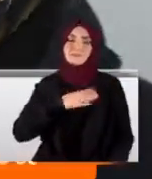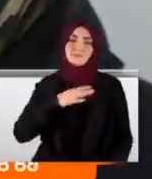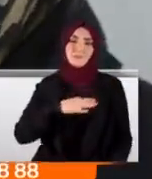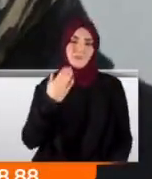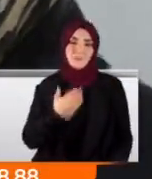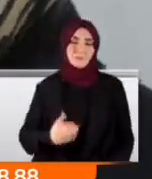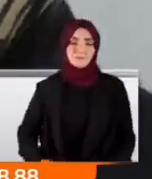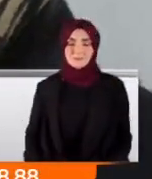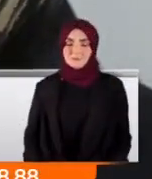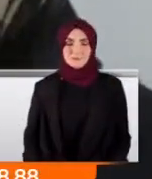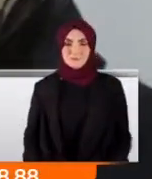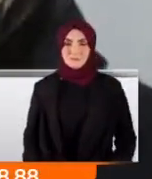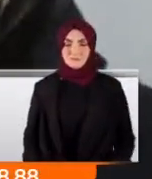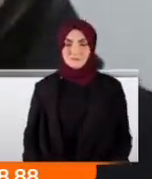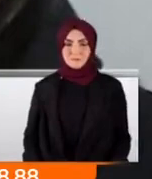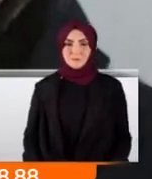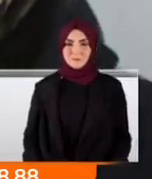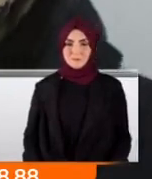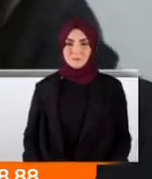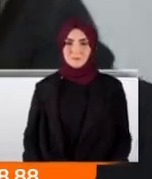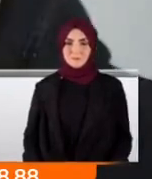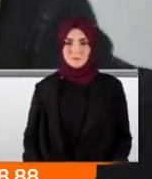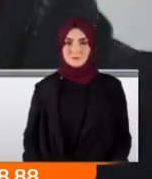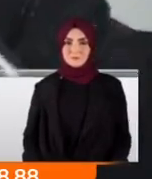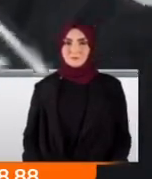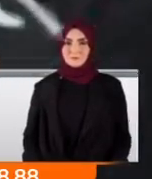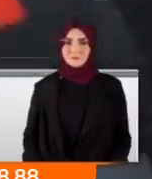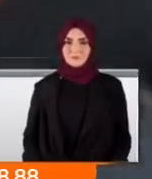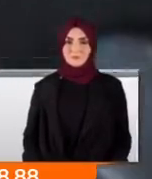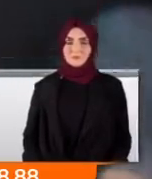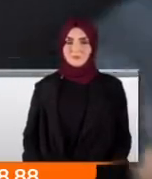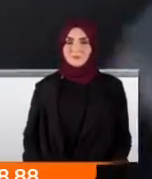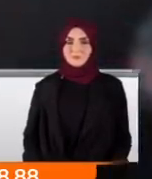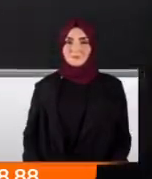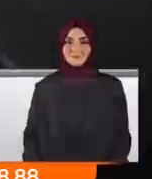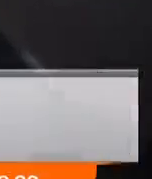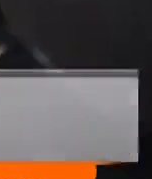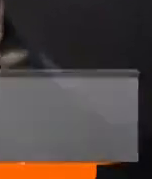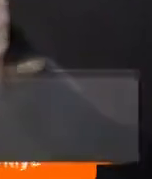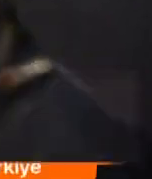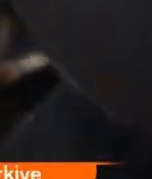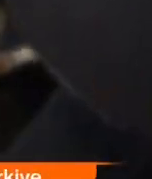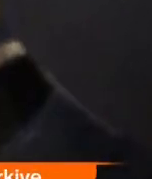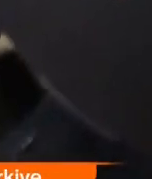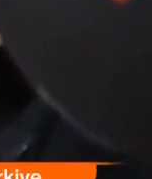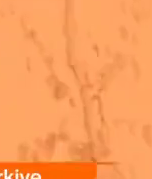ne olursun haber versin, benim yavrum bana kavuşsun, ben de ona kavuşayım Allah'ım.